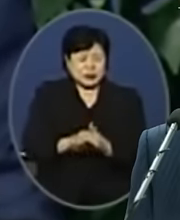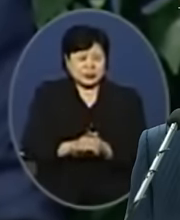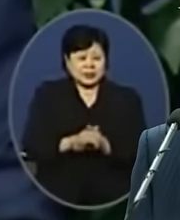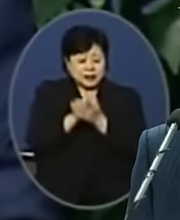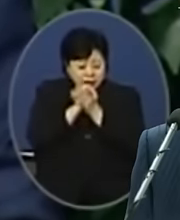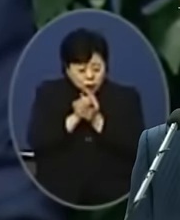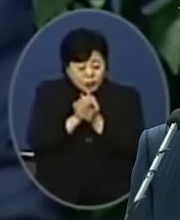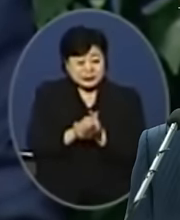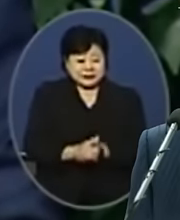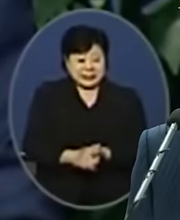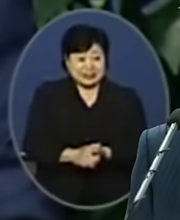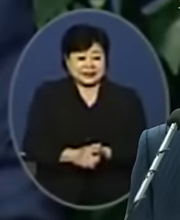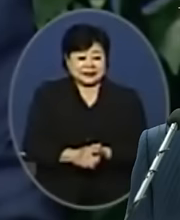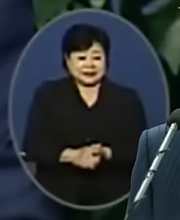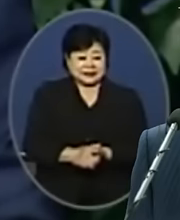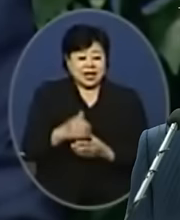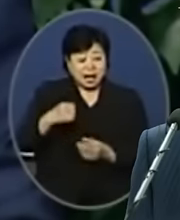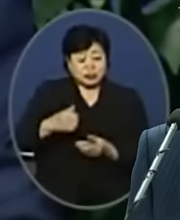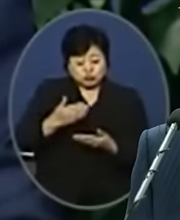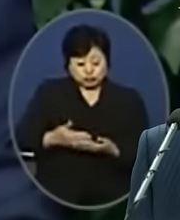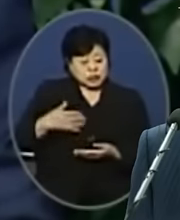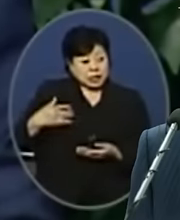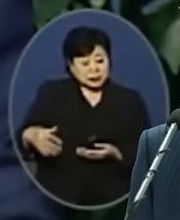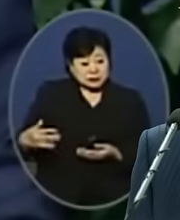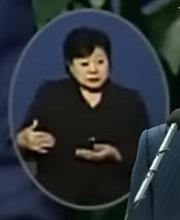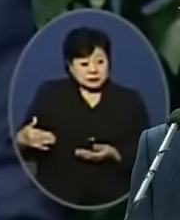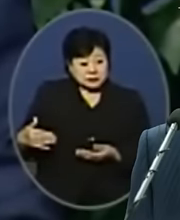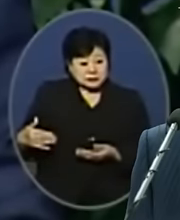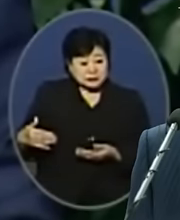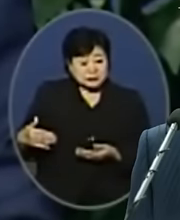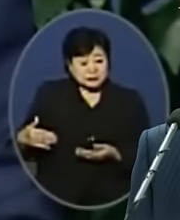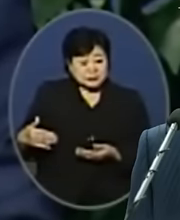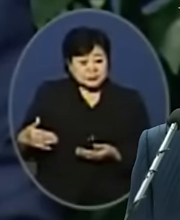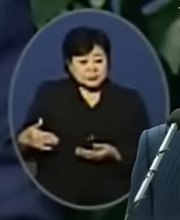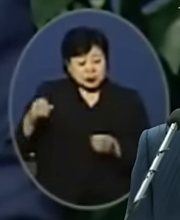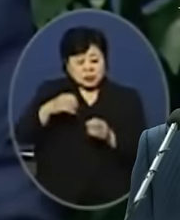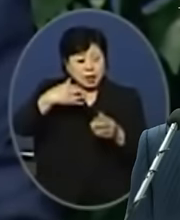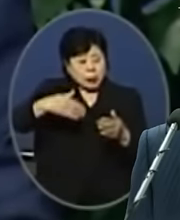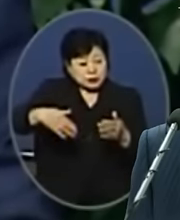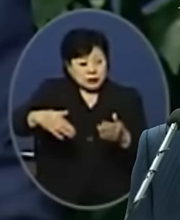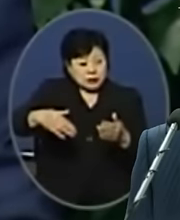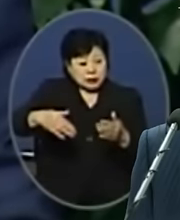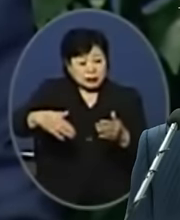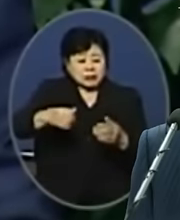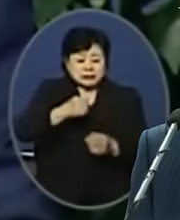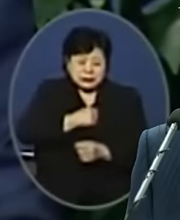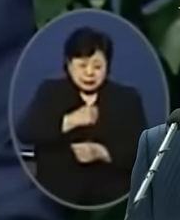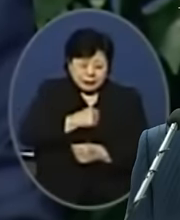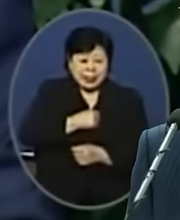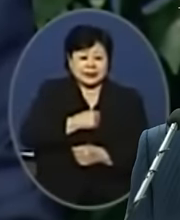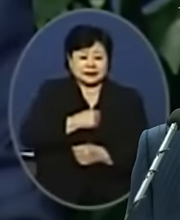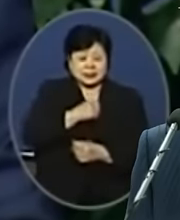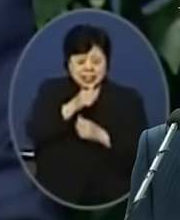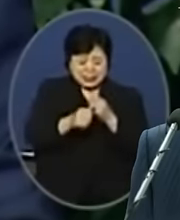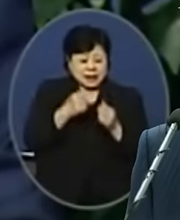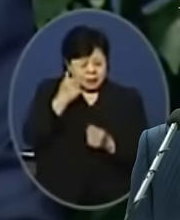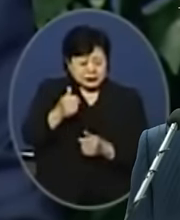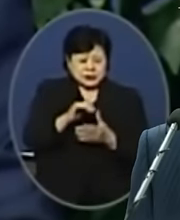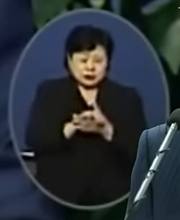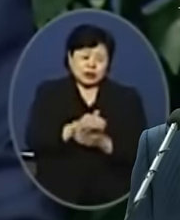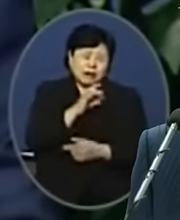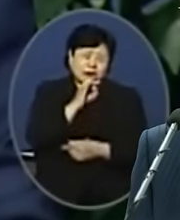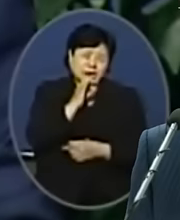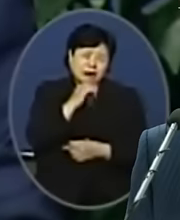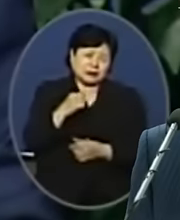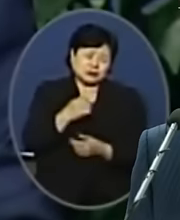막연히 기도해서 아들 안 줘요. 응답이 없으니까 너무 답답해가지고서 하나님 아무리 기도해도